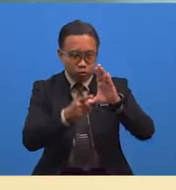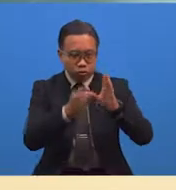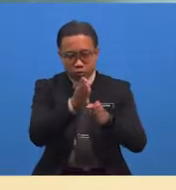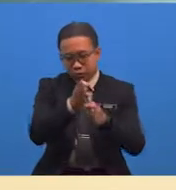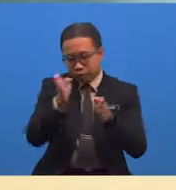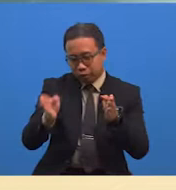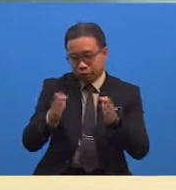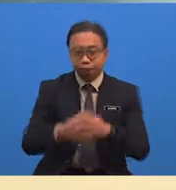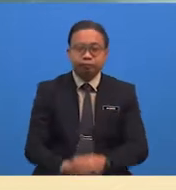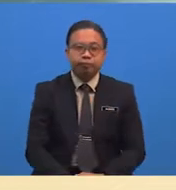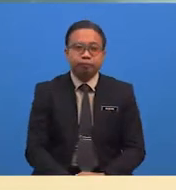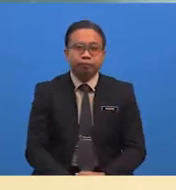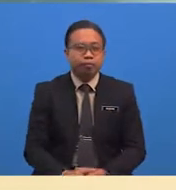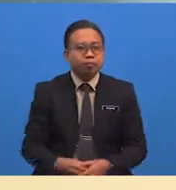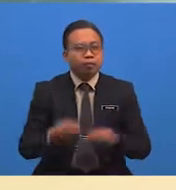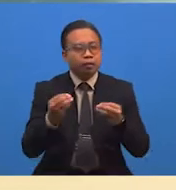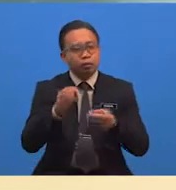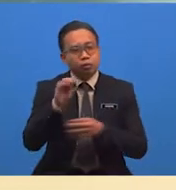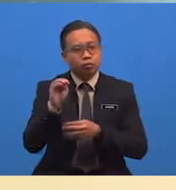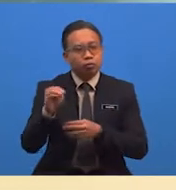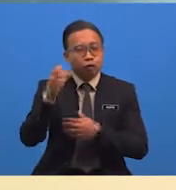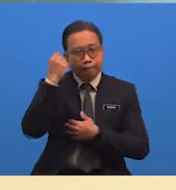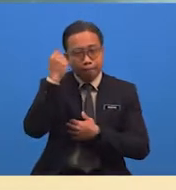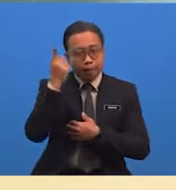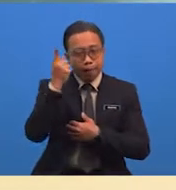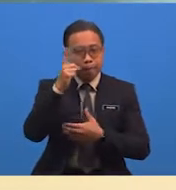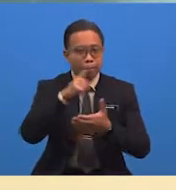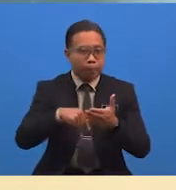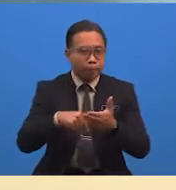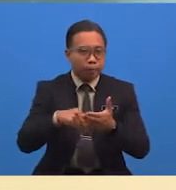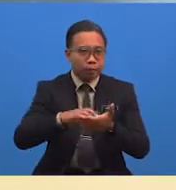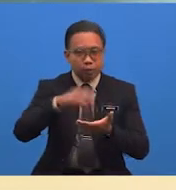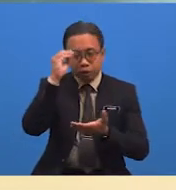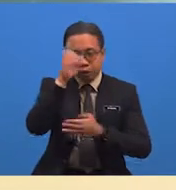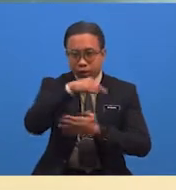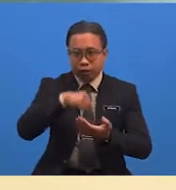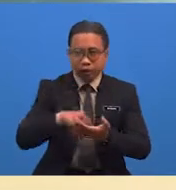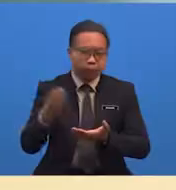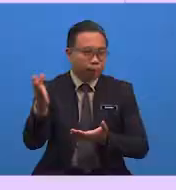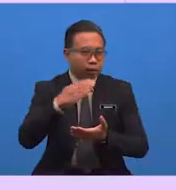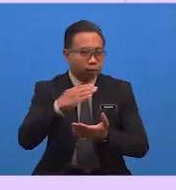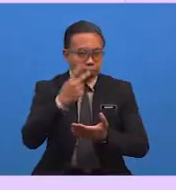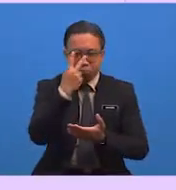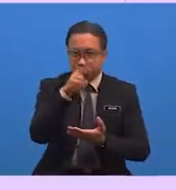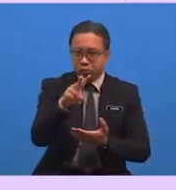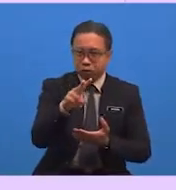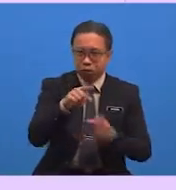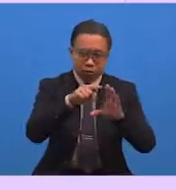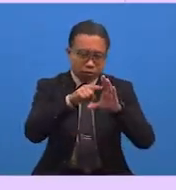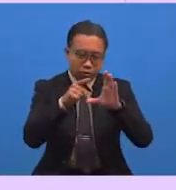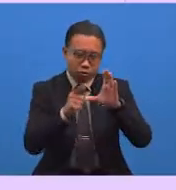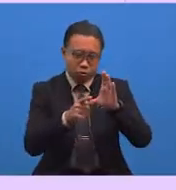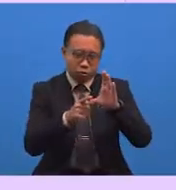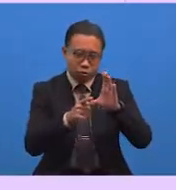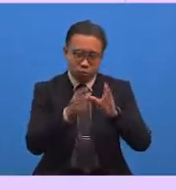Bagi membolehkan murid-murid faham dengan lebih jelas lagi, mari kita meneroka sudut